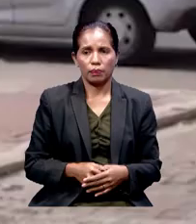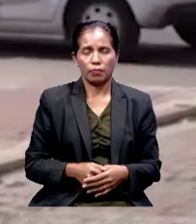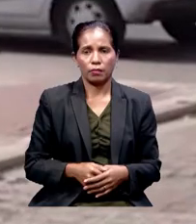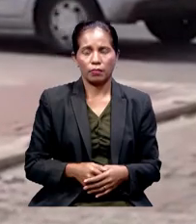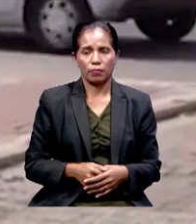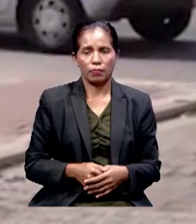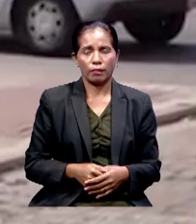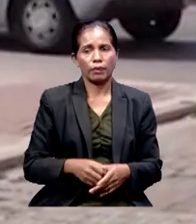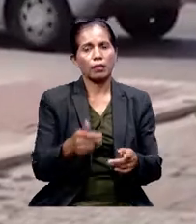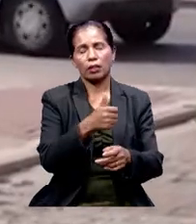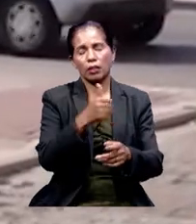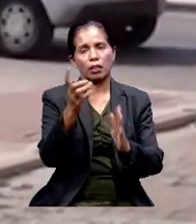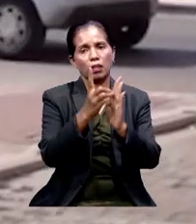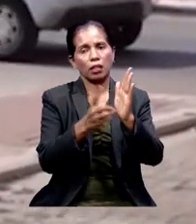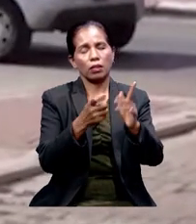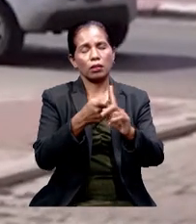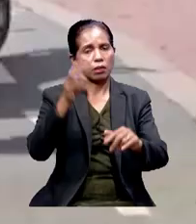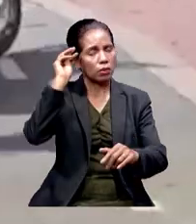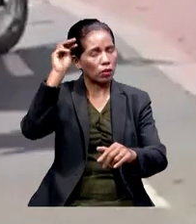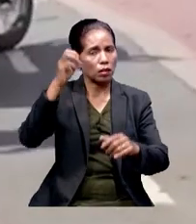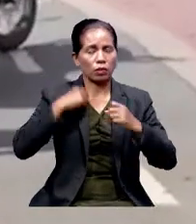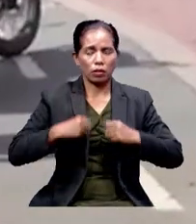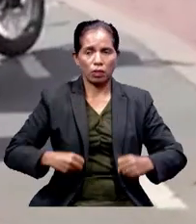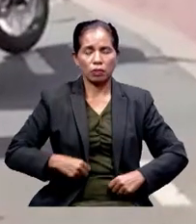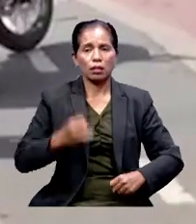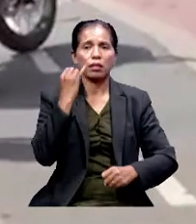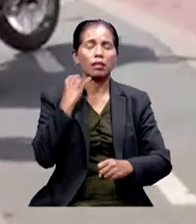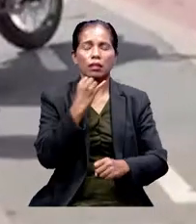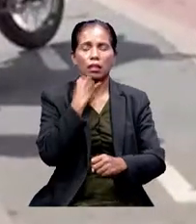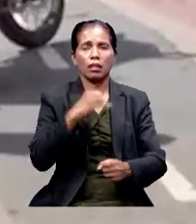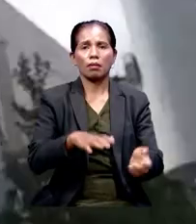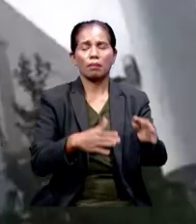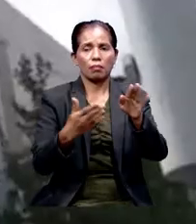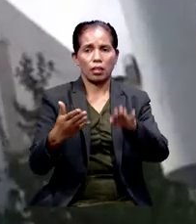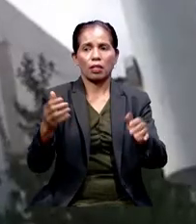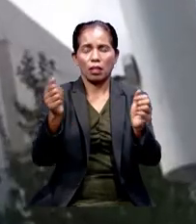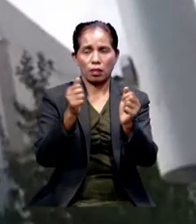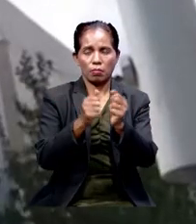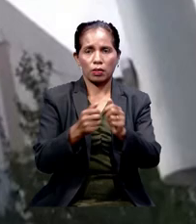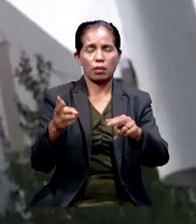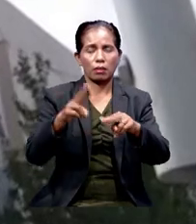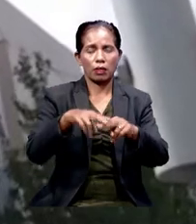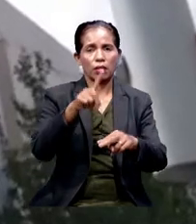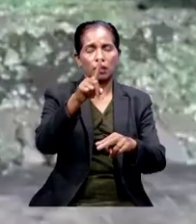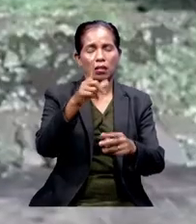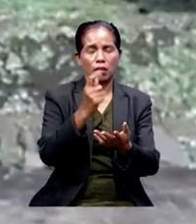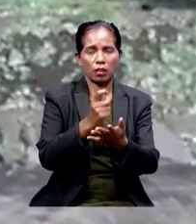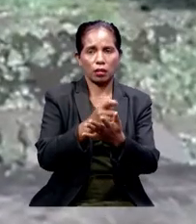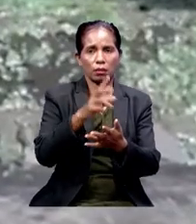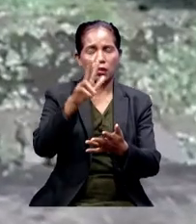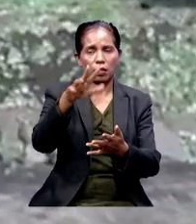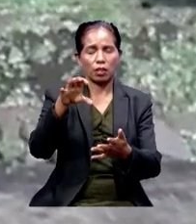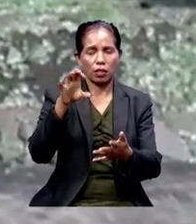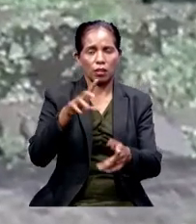E a parte selo que tuir dado sus Ministério de Saúde Israel, cidadão Israel mate aumenta barrihun ida a tustolo no quase ema rihun